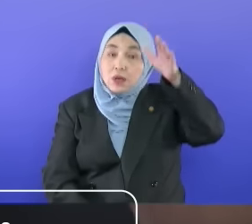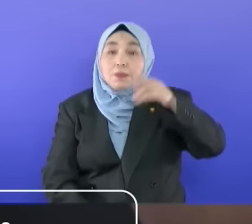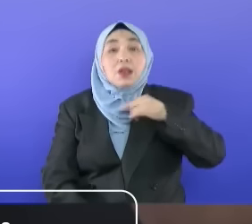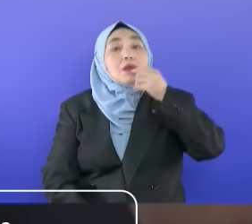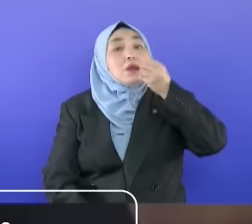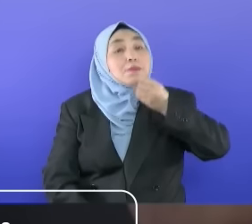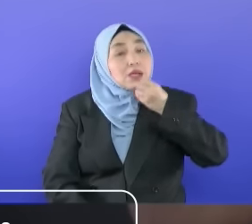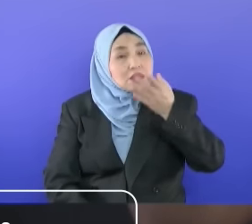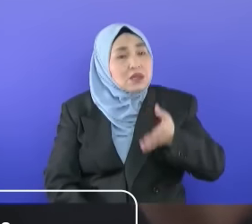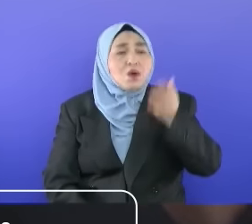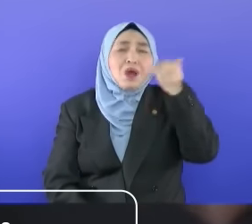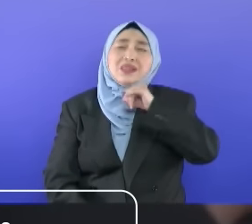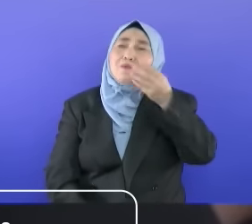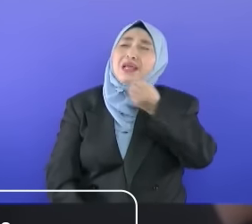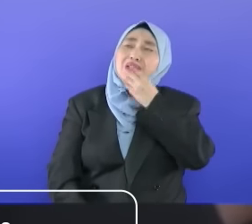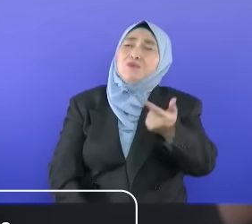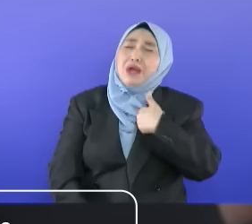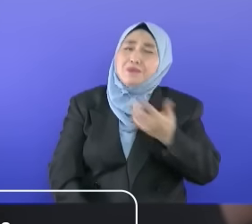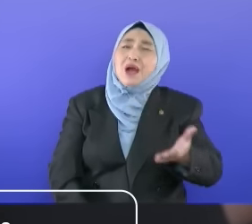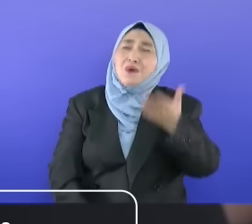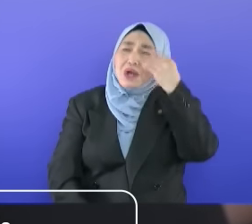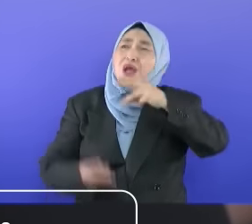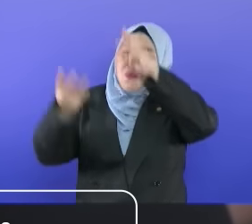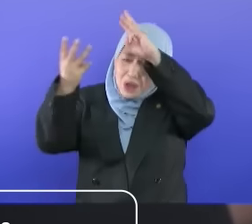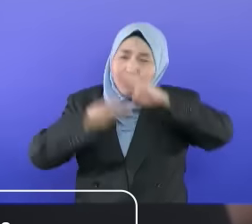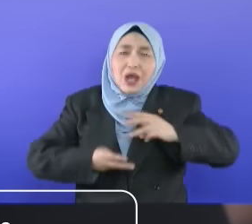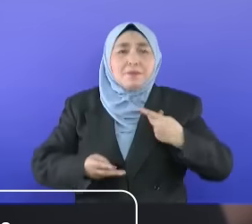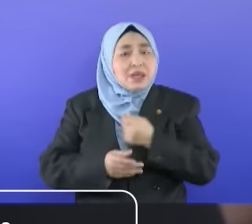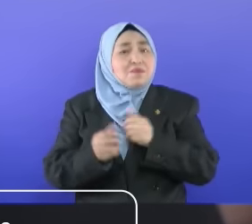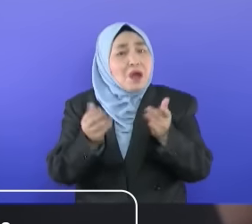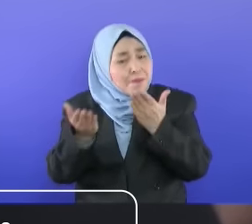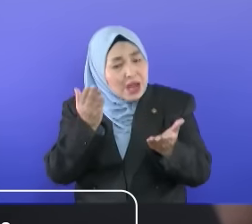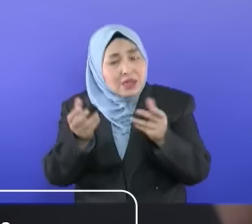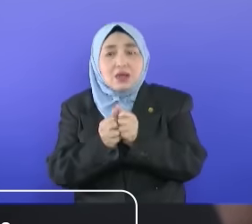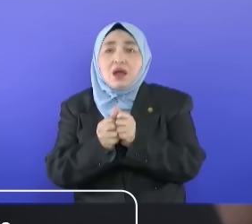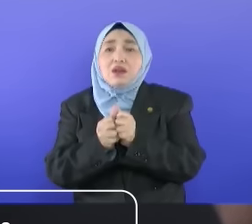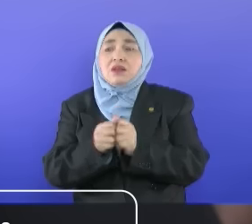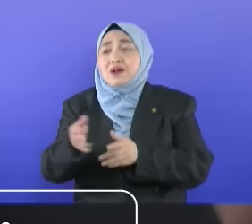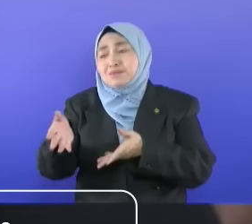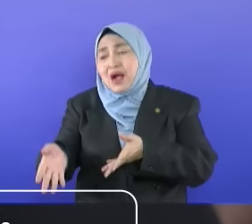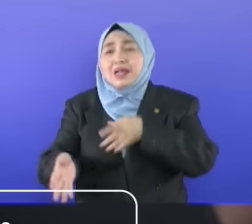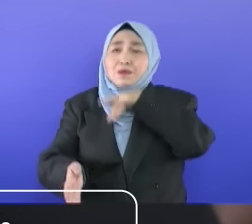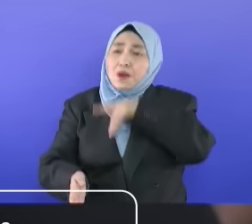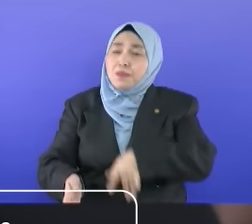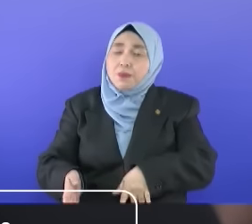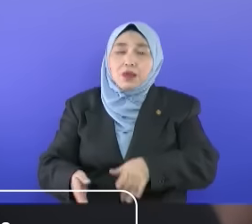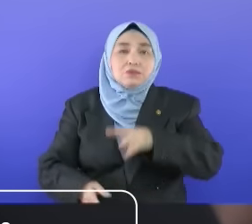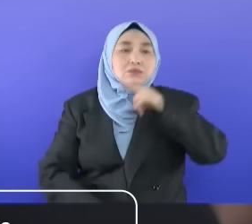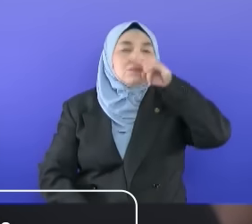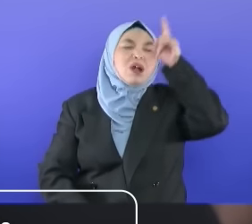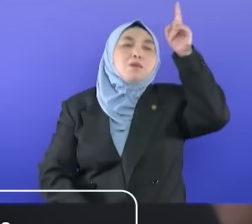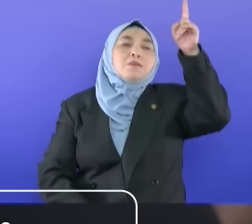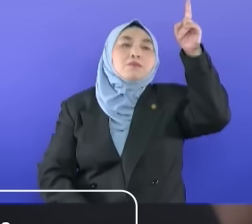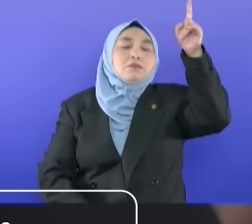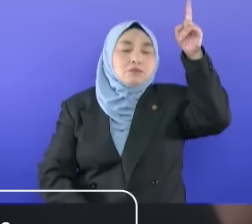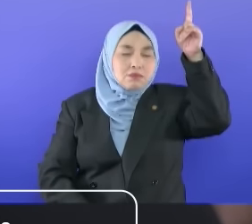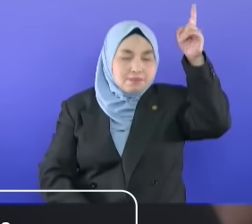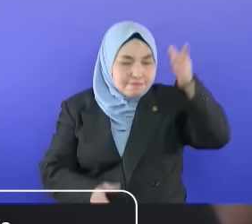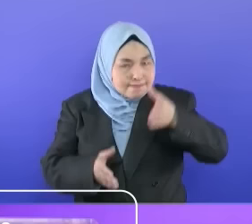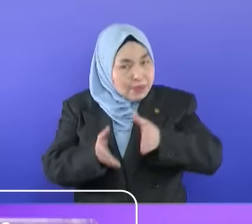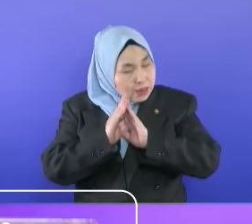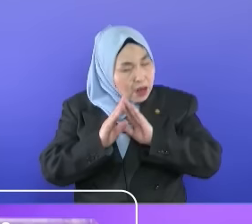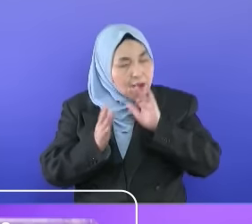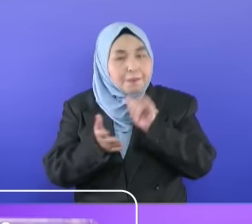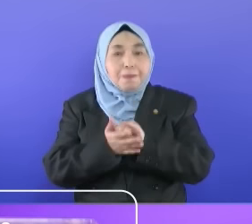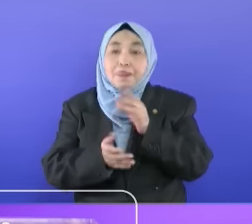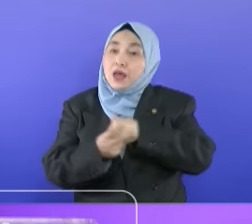mereka menyatakan bahwa tak wahyukan kepada kami berbanding dengan dengan Nabi Muhammad karena kesombongan mereka minta begitu